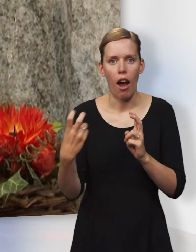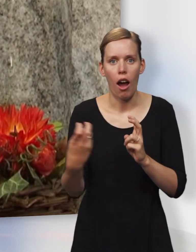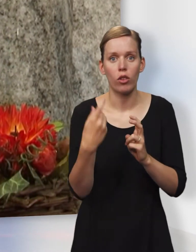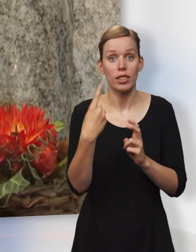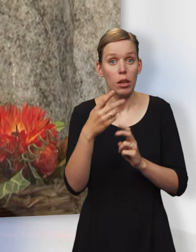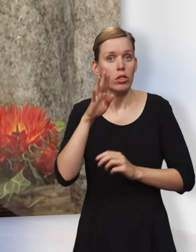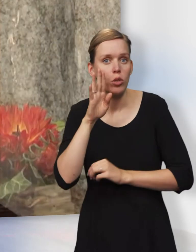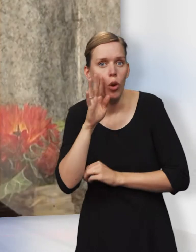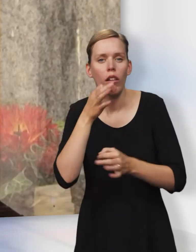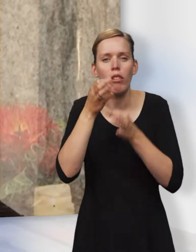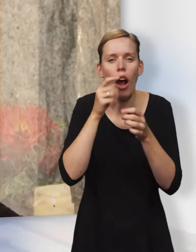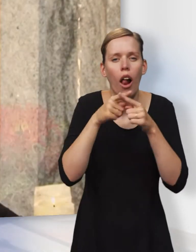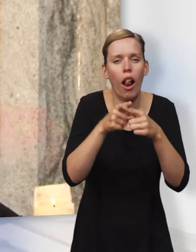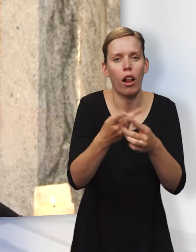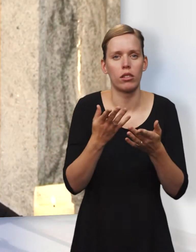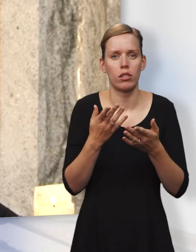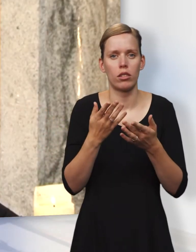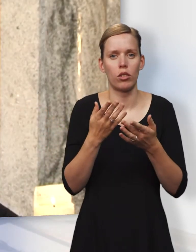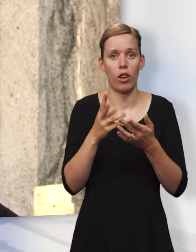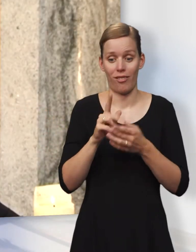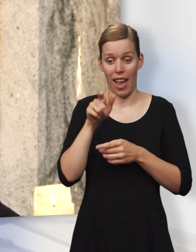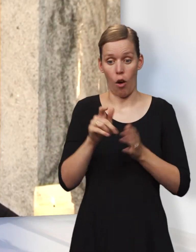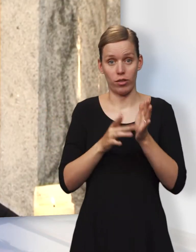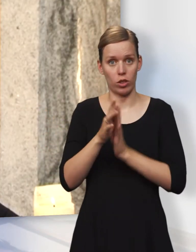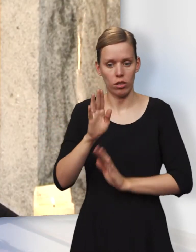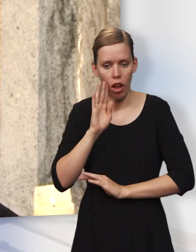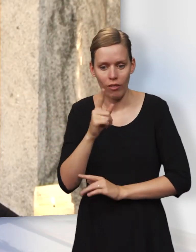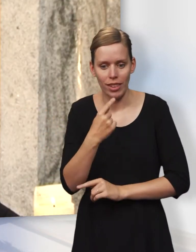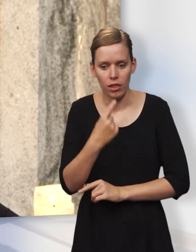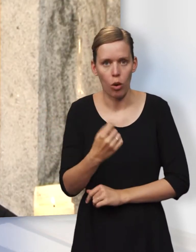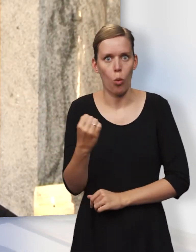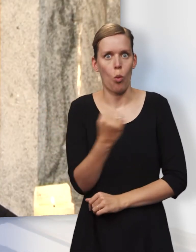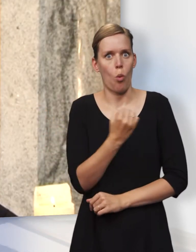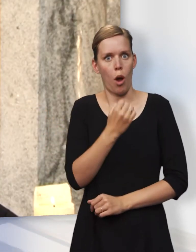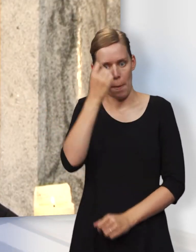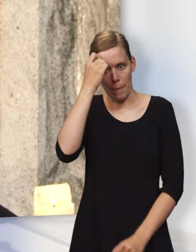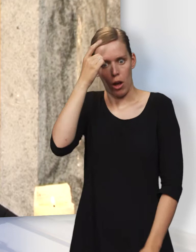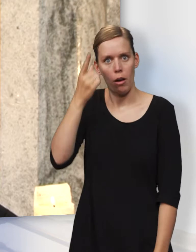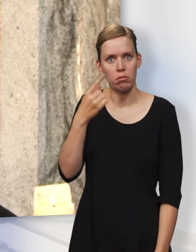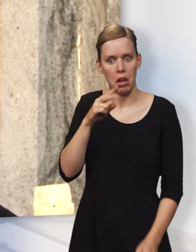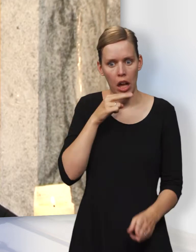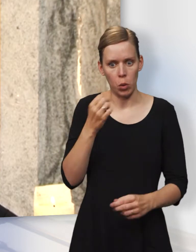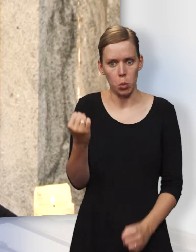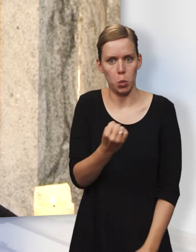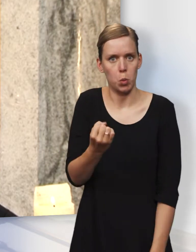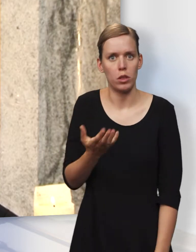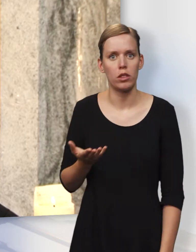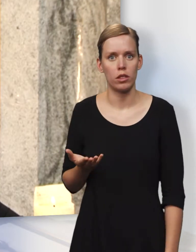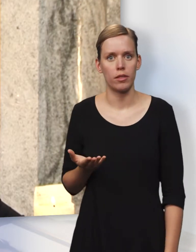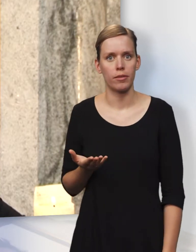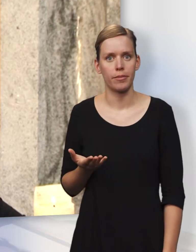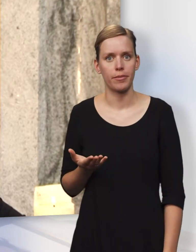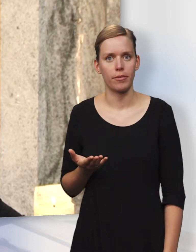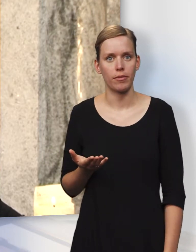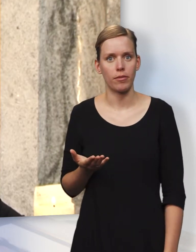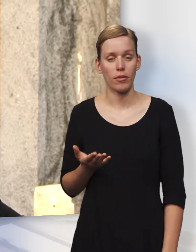sie fragte. Und alle, die ihm zuhörten, verwunderten sich über seinen Verstand und seine Antworten.